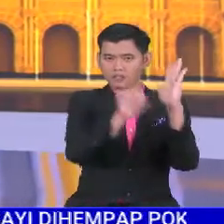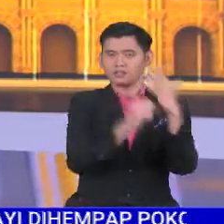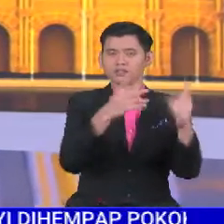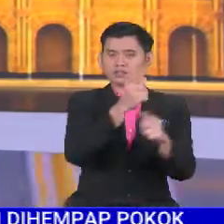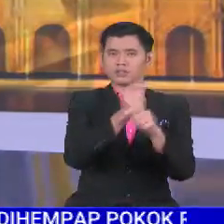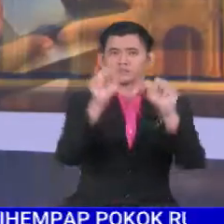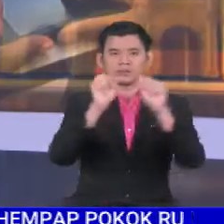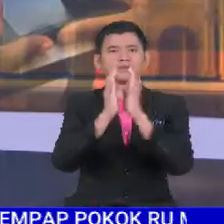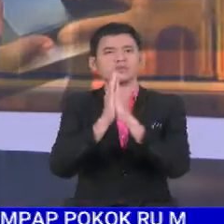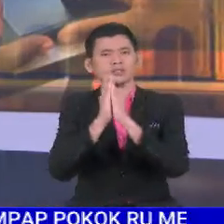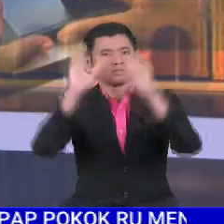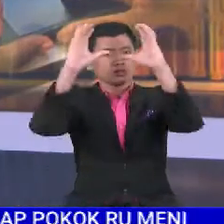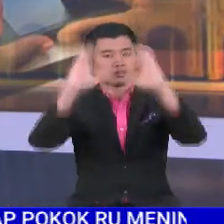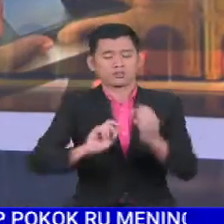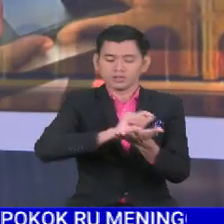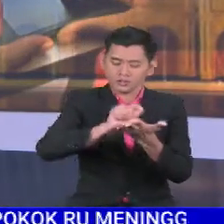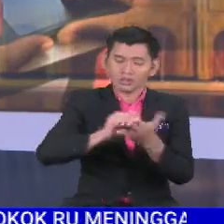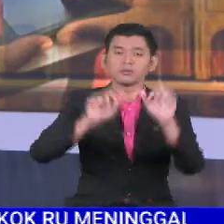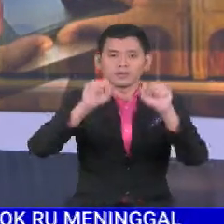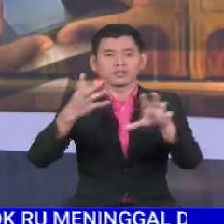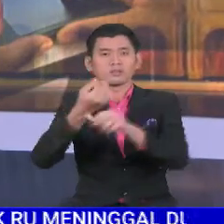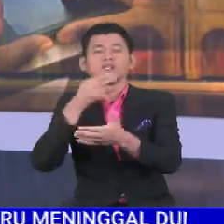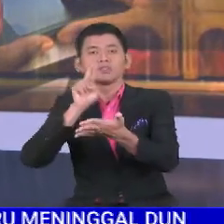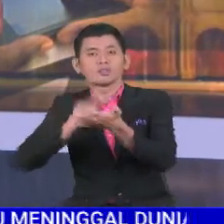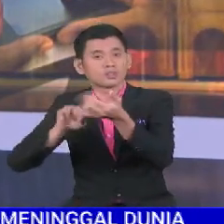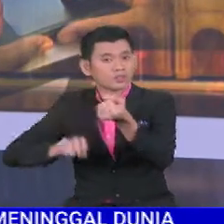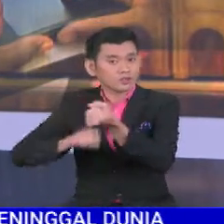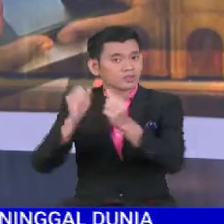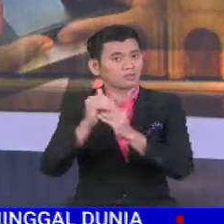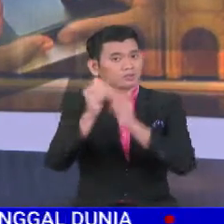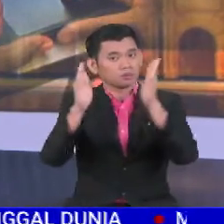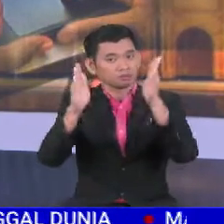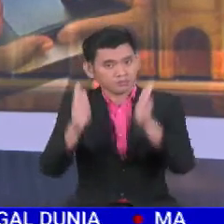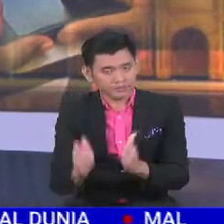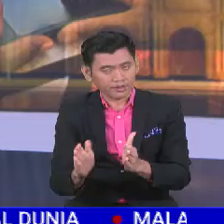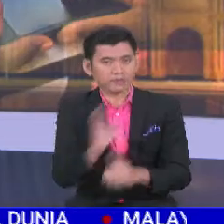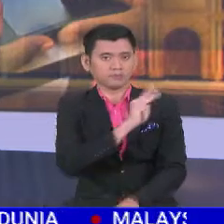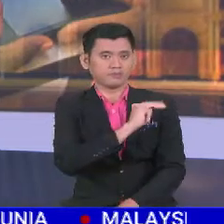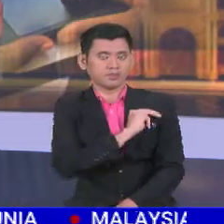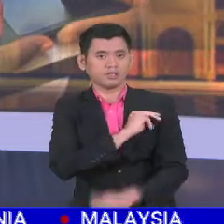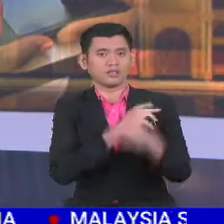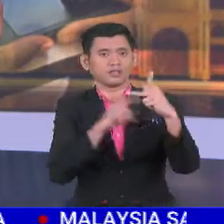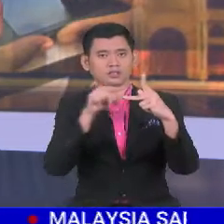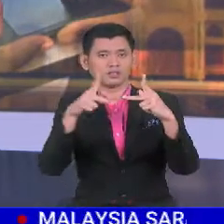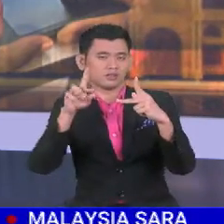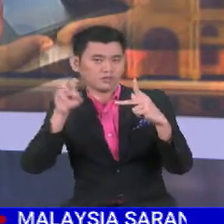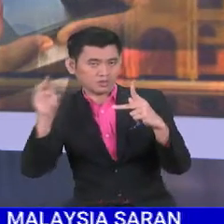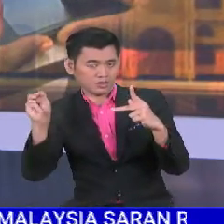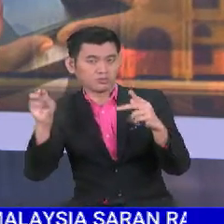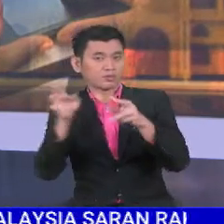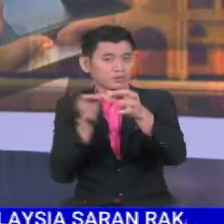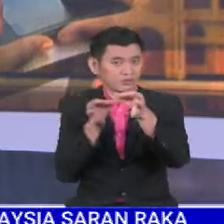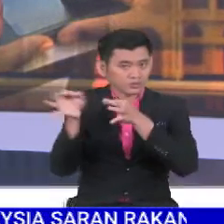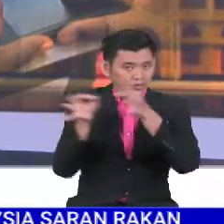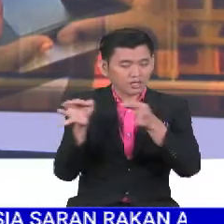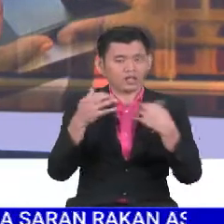rayuan secara bertulis dengan mendapat surat sokongan pemimpin tempatan. Menteri Komunikasi dan Multimedia Tan Sri Anwar Musa berkata setakat